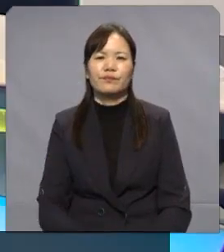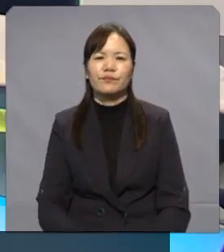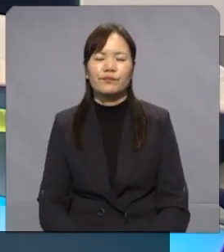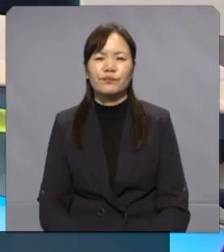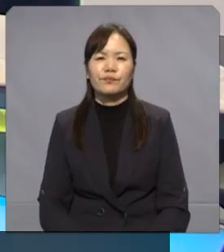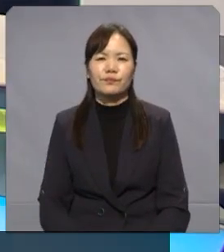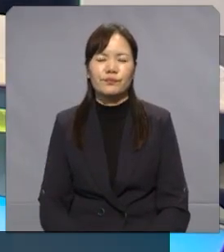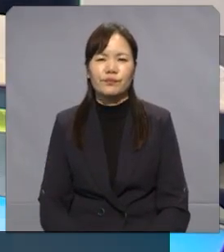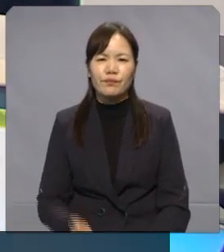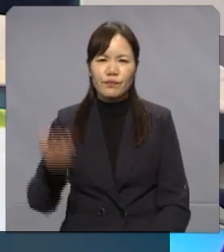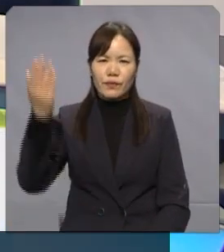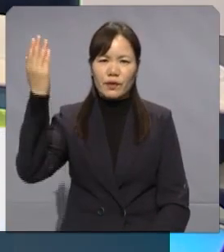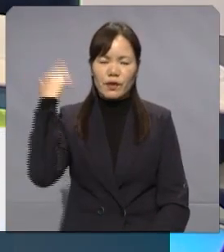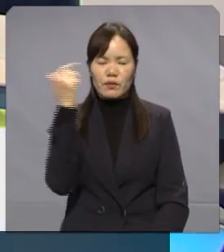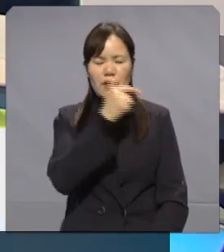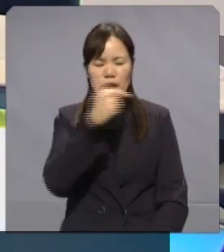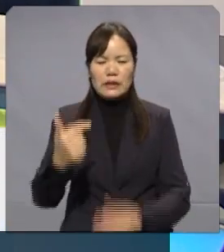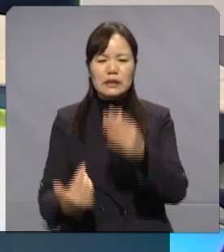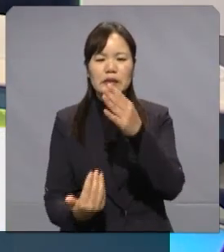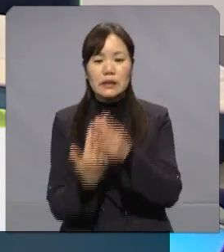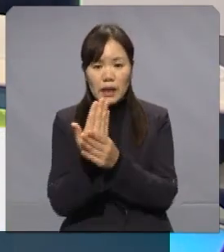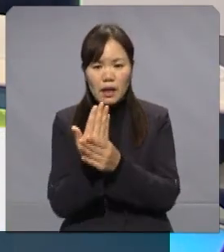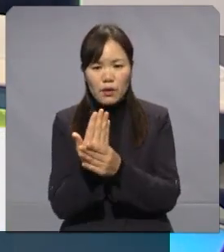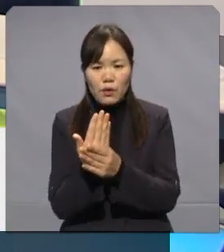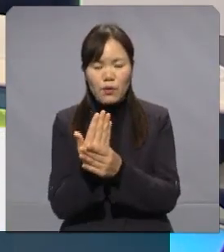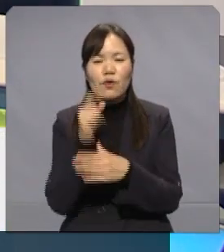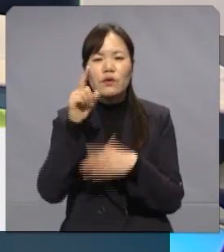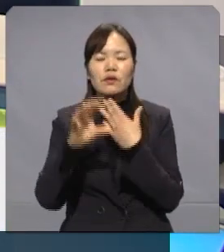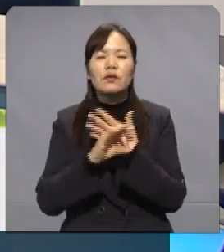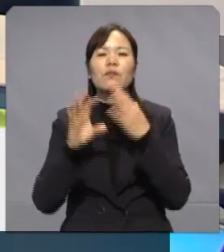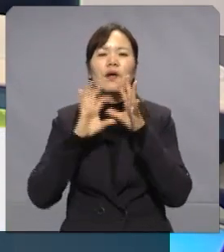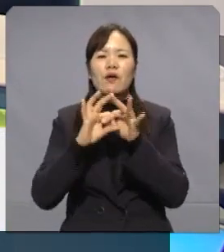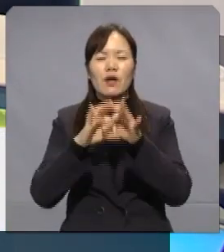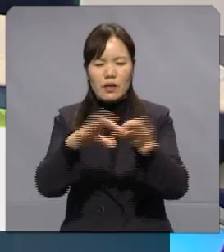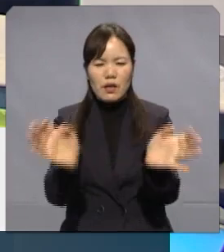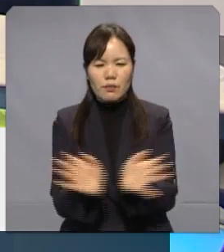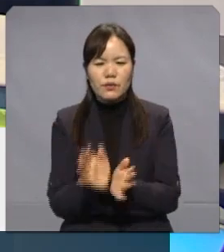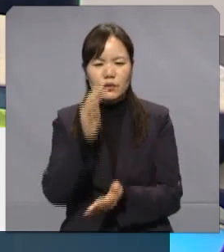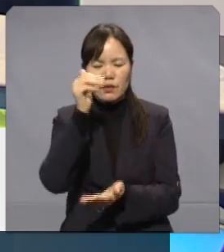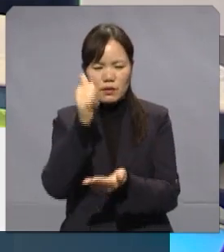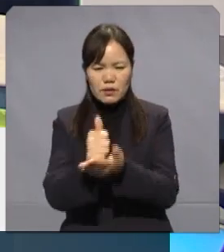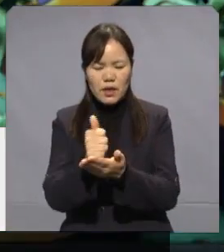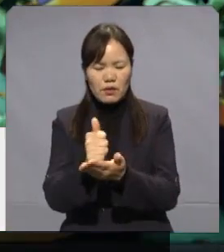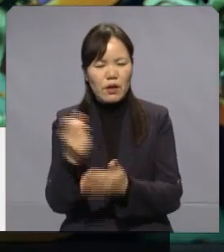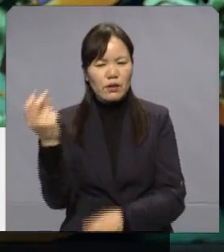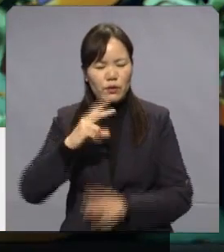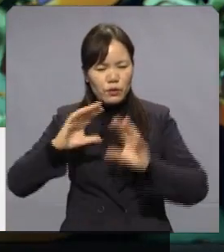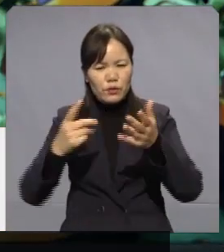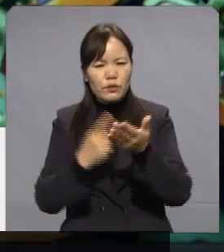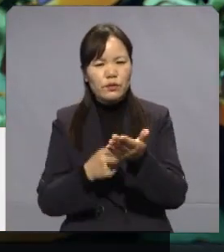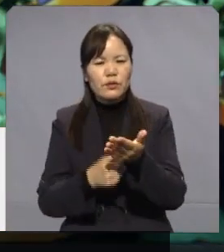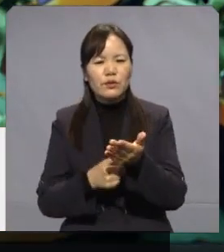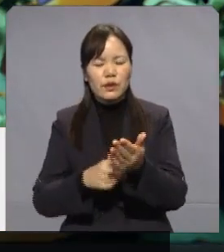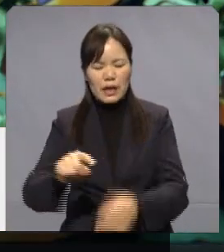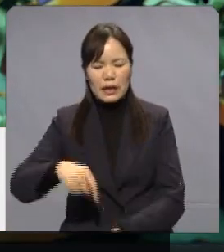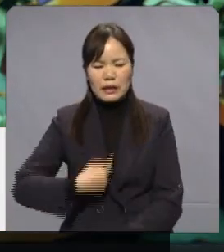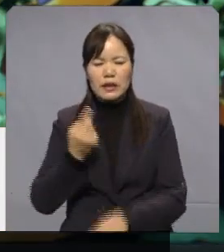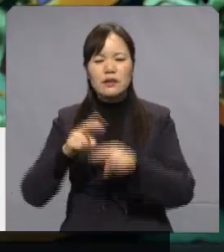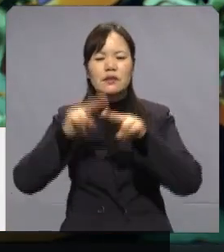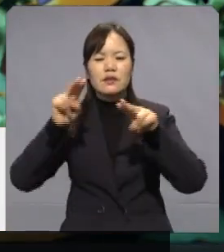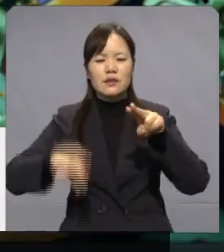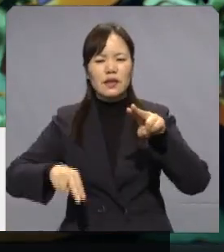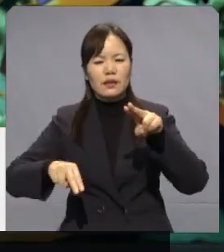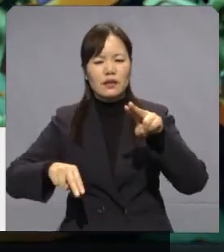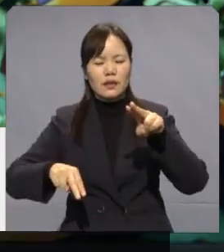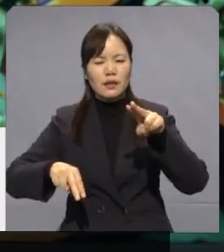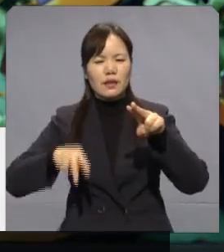우리가 과거에 대형 참사가 나면 관련된 부처의 장관이나 또는 총리가 뭐 자진 사퇴하고 이런